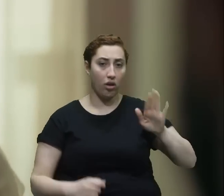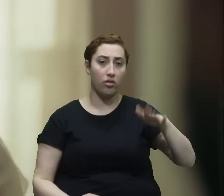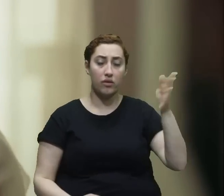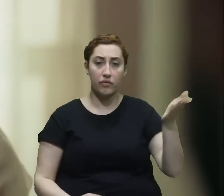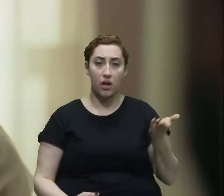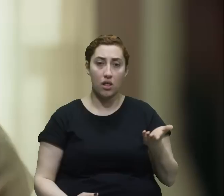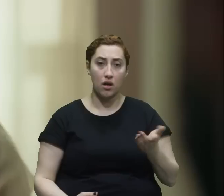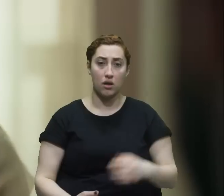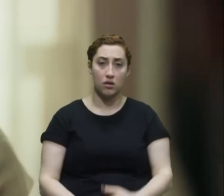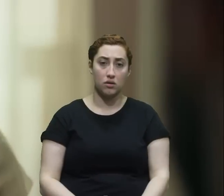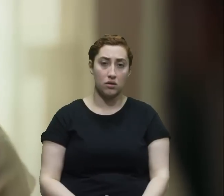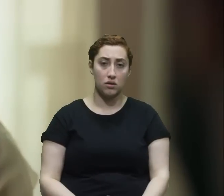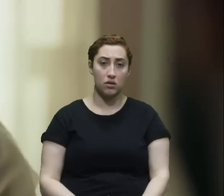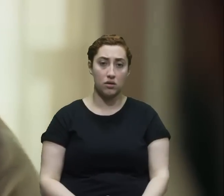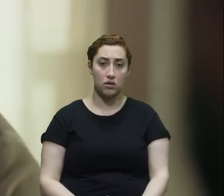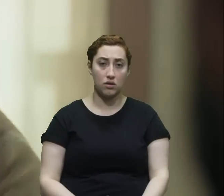efendimizin yanında olmalılar.